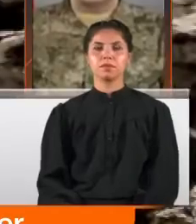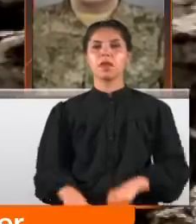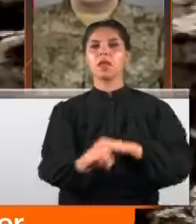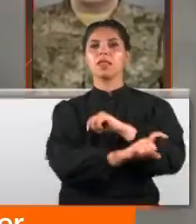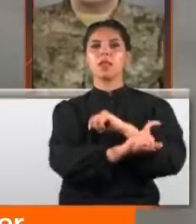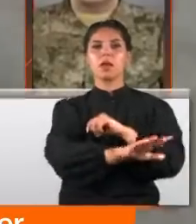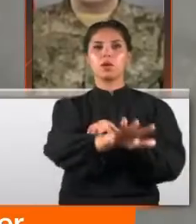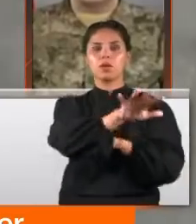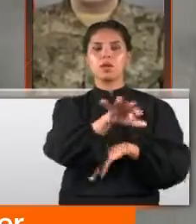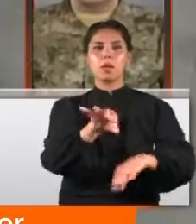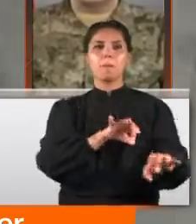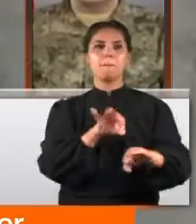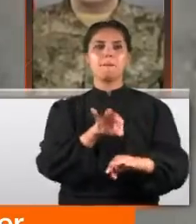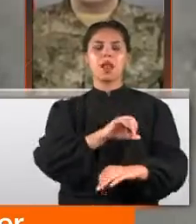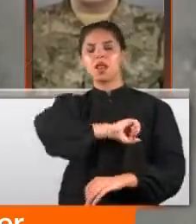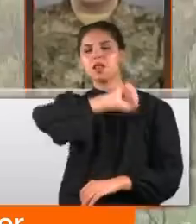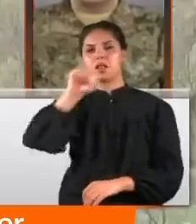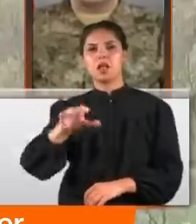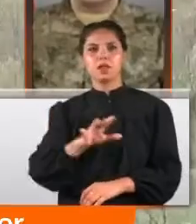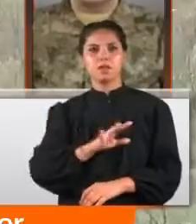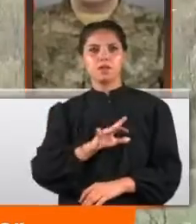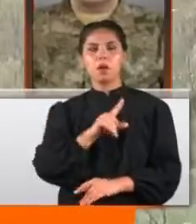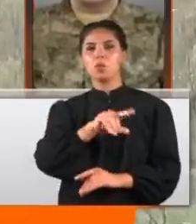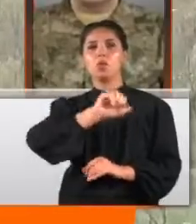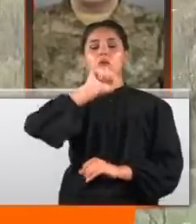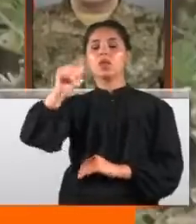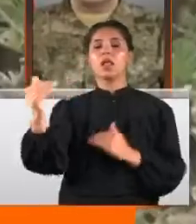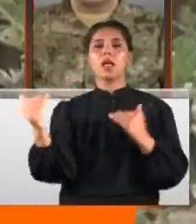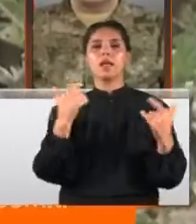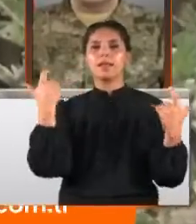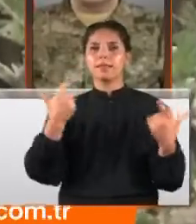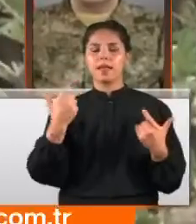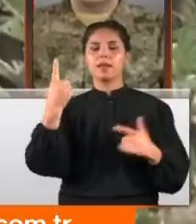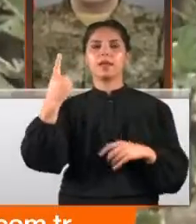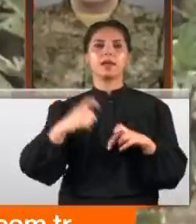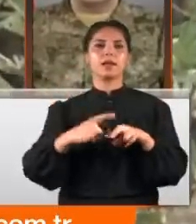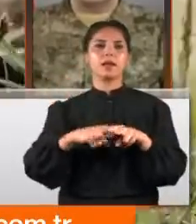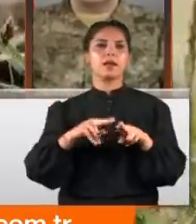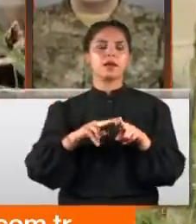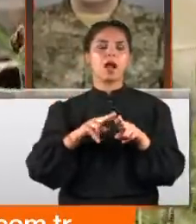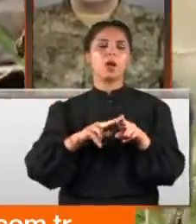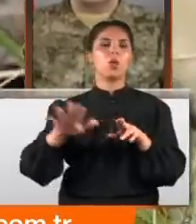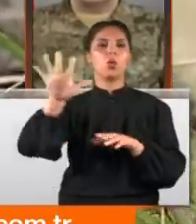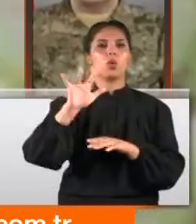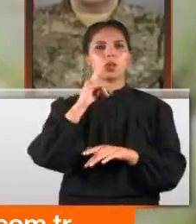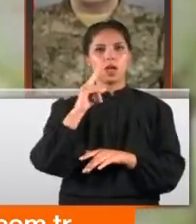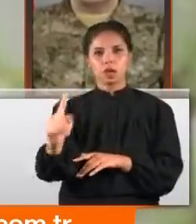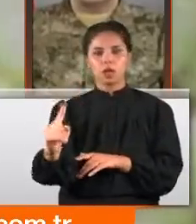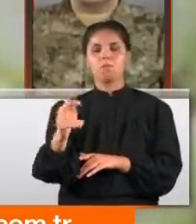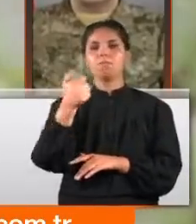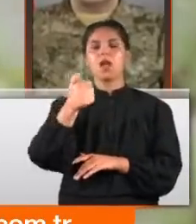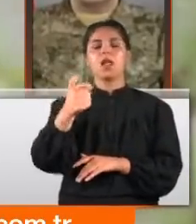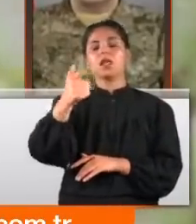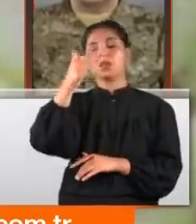Teröristler pusularını yine alçakça kurdu. Hain saldırının adresi bu kez Irak'ın kuzeyiydi. Açılan taciz ateşinde 6